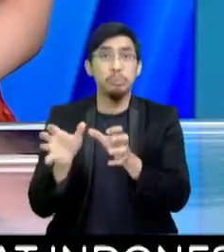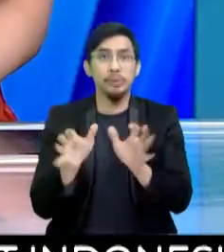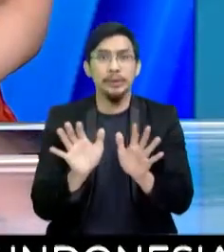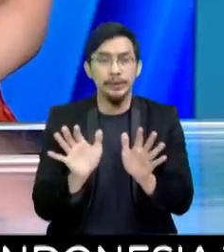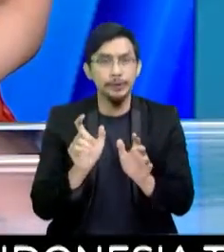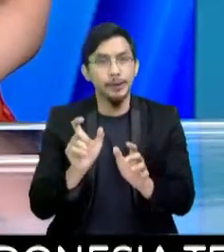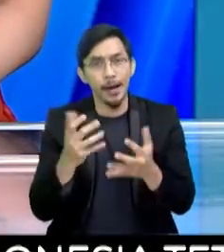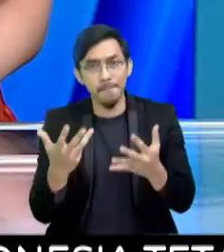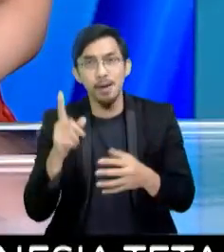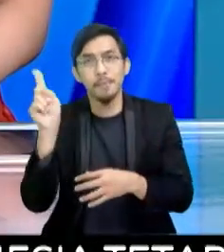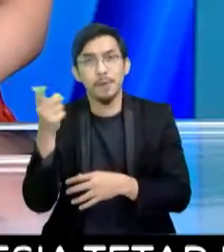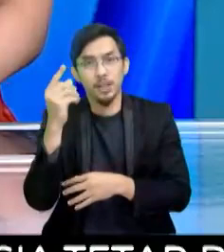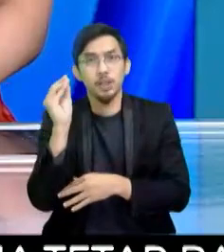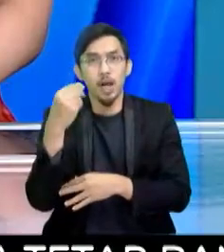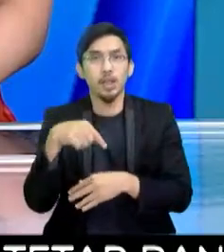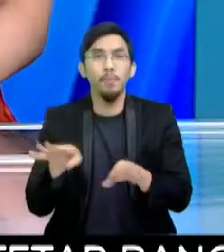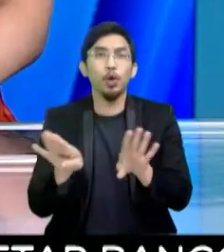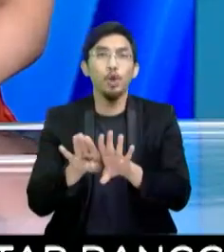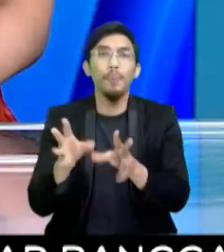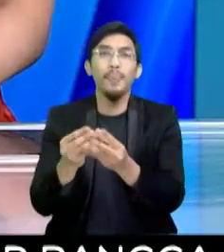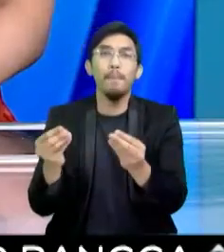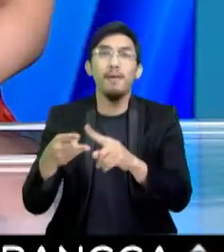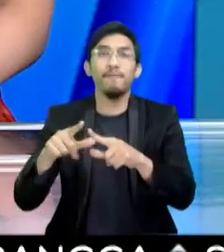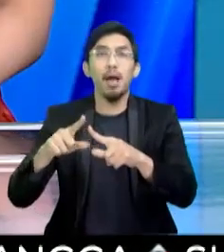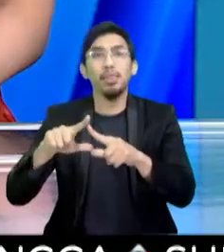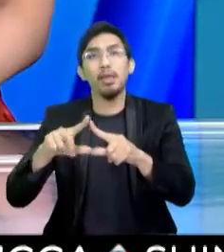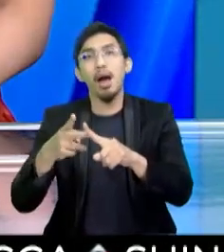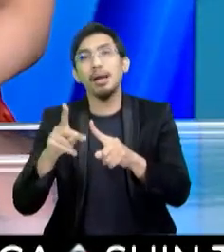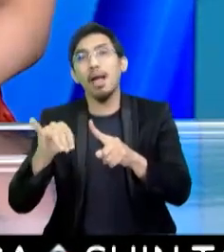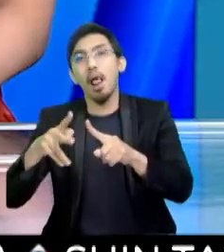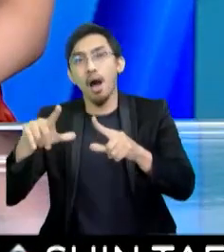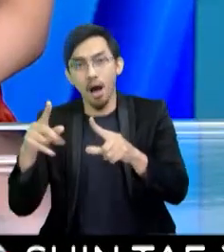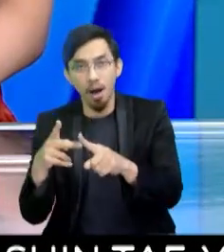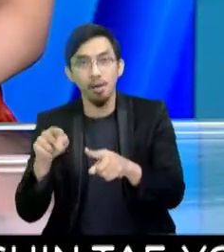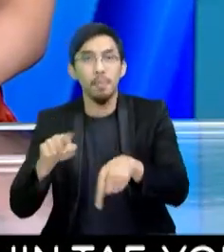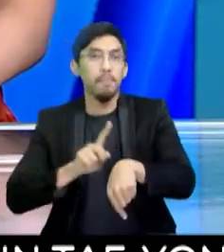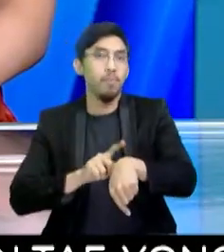DKI Jakarta menutup Taman Fathahillah dan melakukan pembatasan waktu operasional Kota Tua.